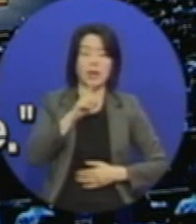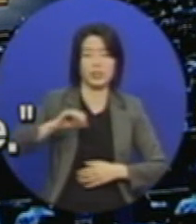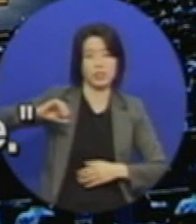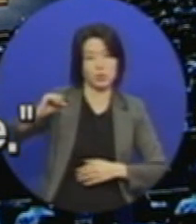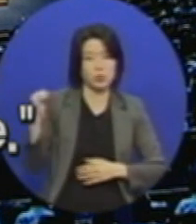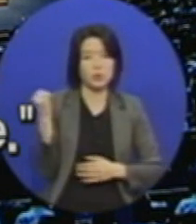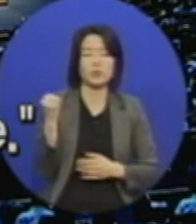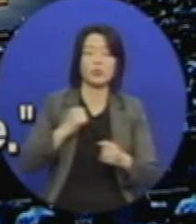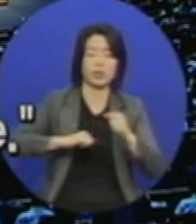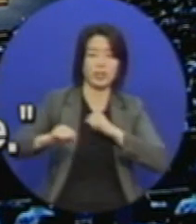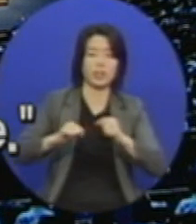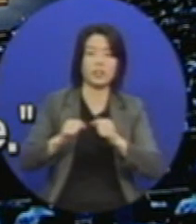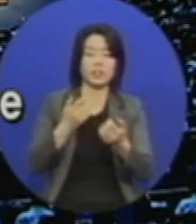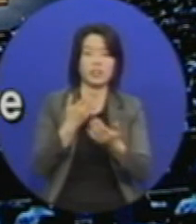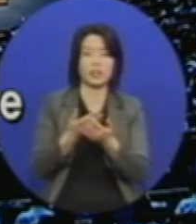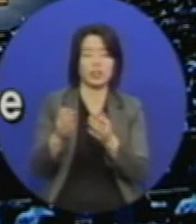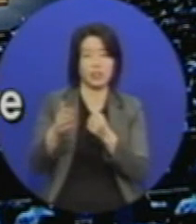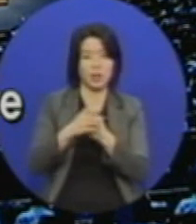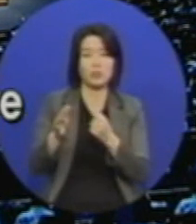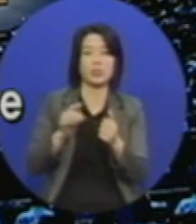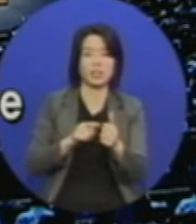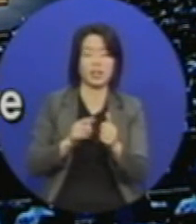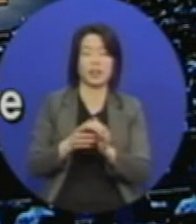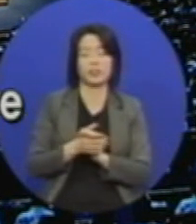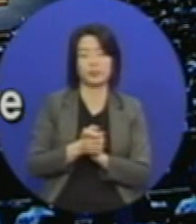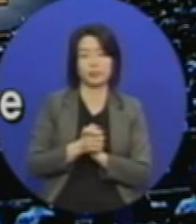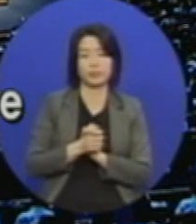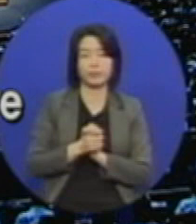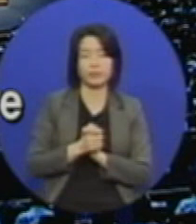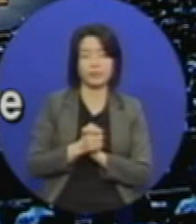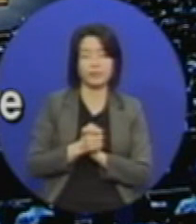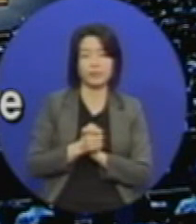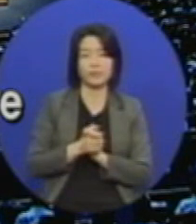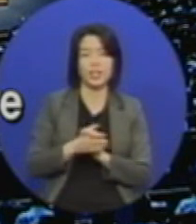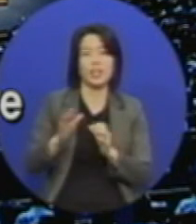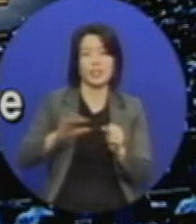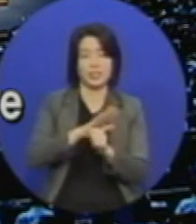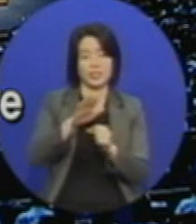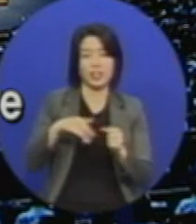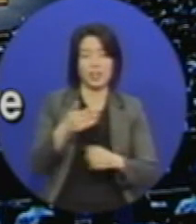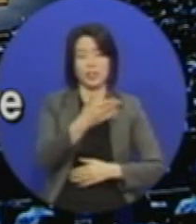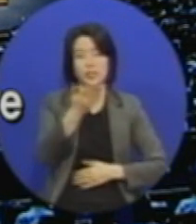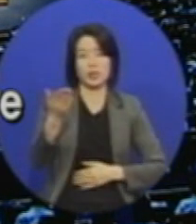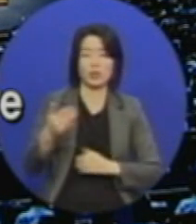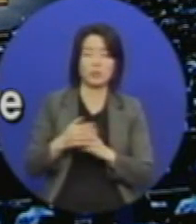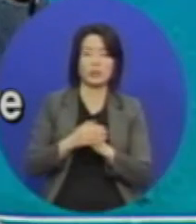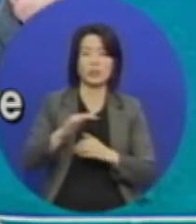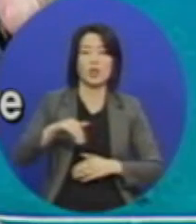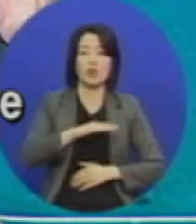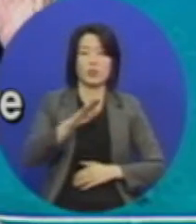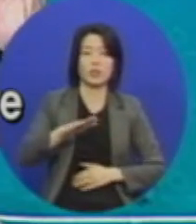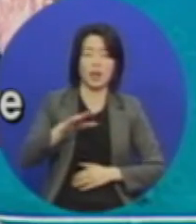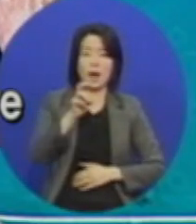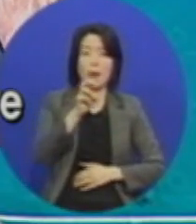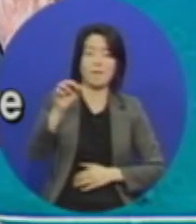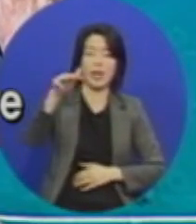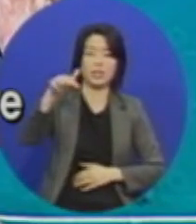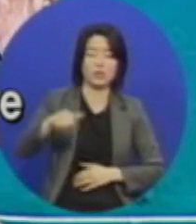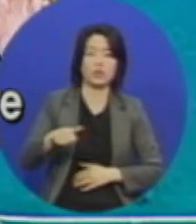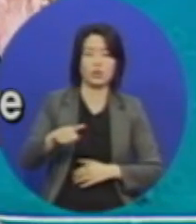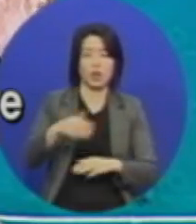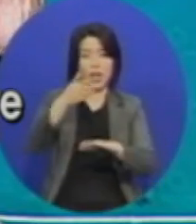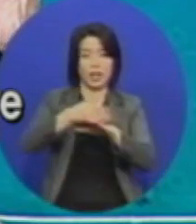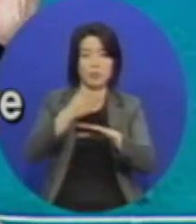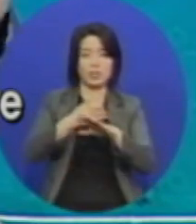이라 하셨다 아니라 그러므로 사랑하는 교우 여러분 우리가 맥주 감사절을 지킬